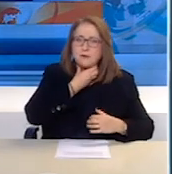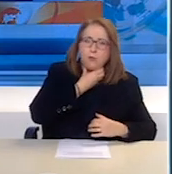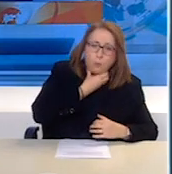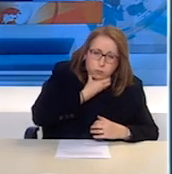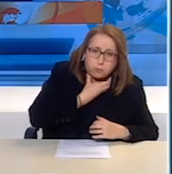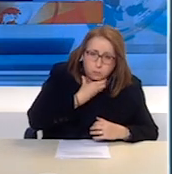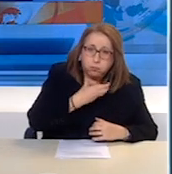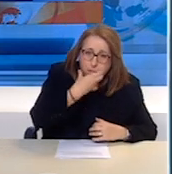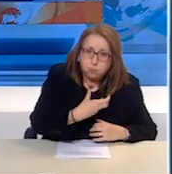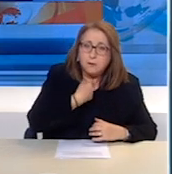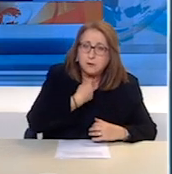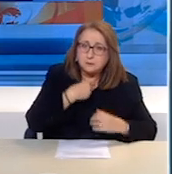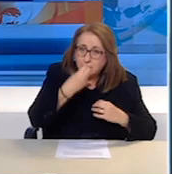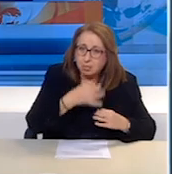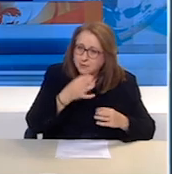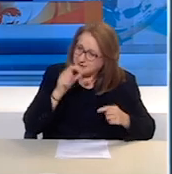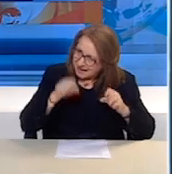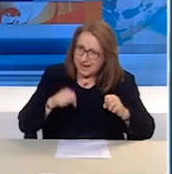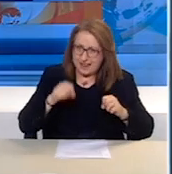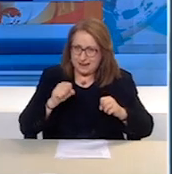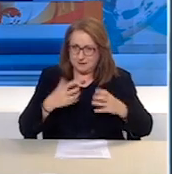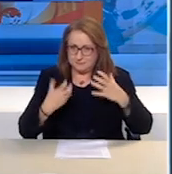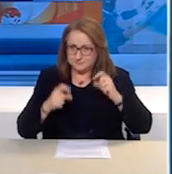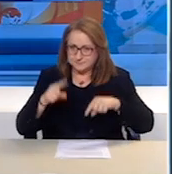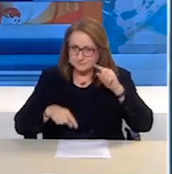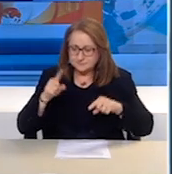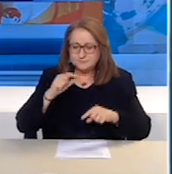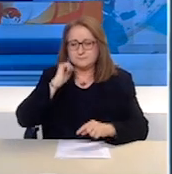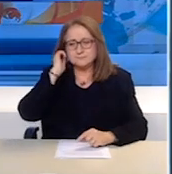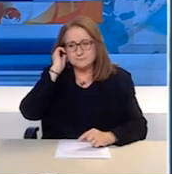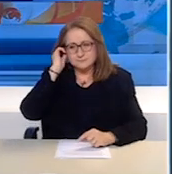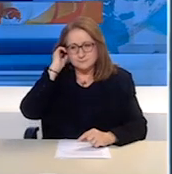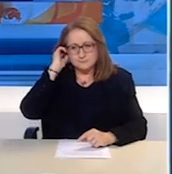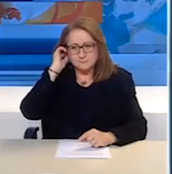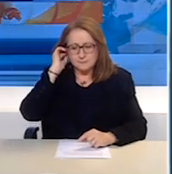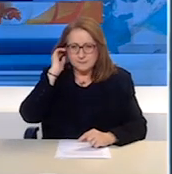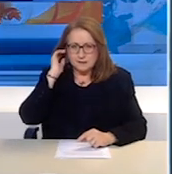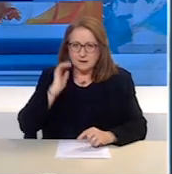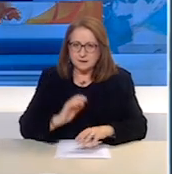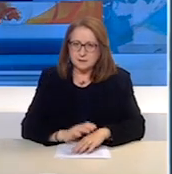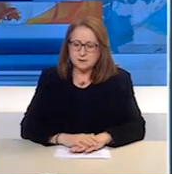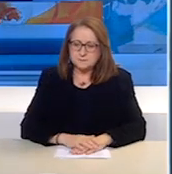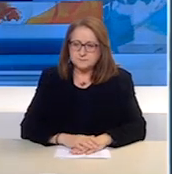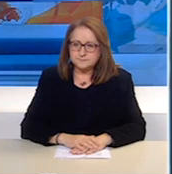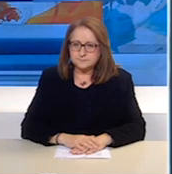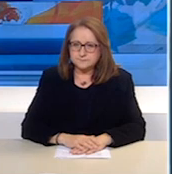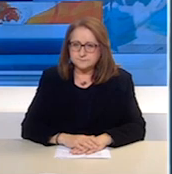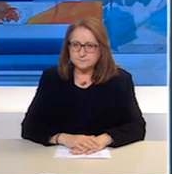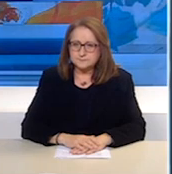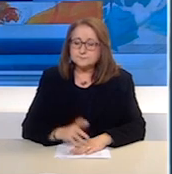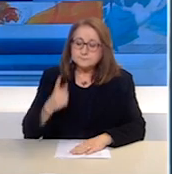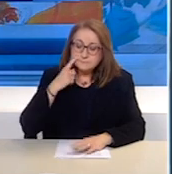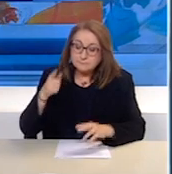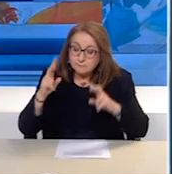ότι οποιοδήποτε τέτοιο περιστατικό εμφανίζεται, εμείς προσπαθούμε επιστημονικά να το εξηγήσουμε και να διακριβώσουμε αυτό το ακριβώς το